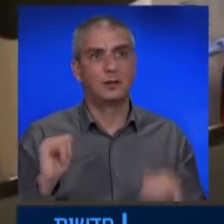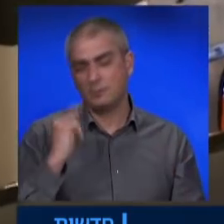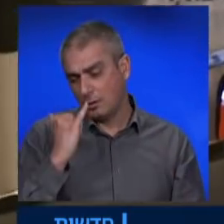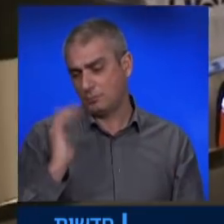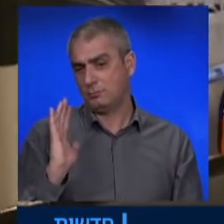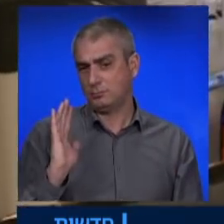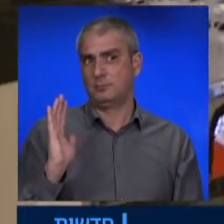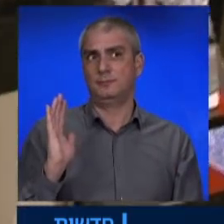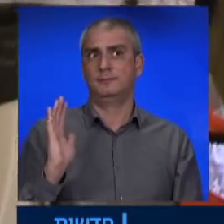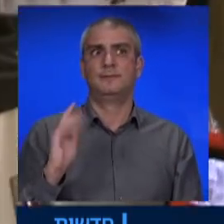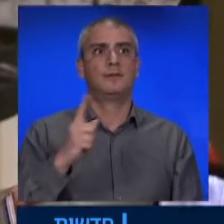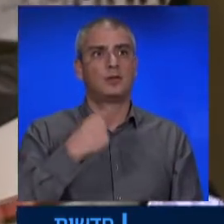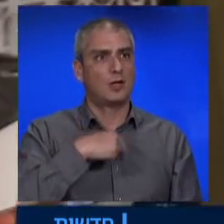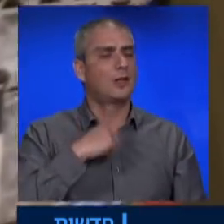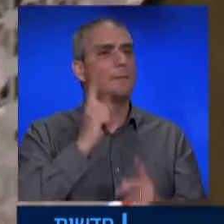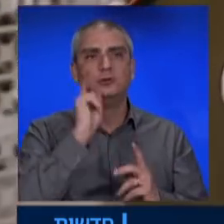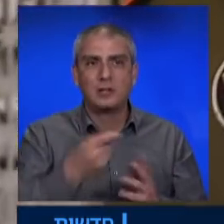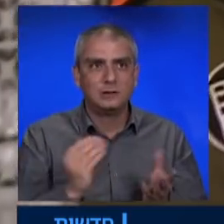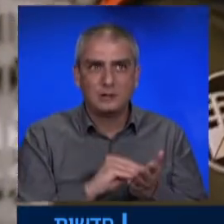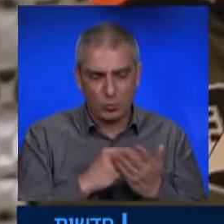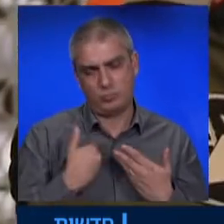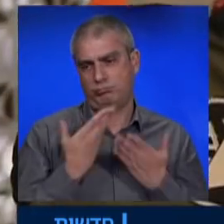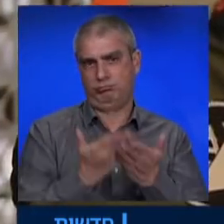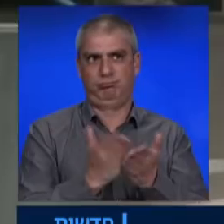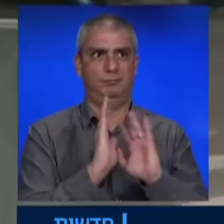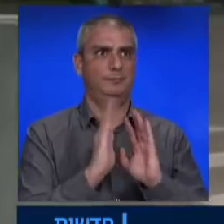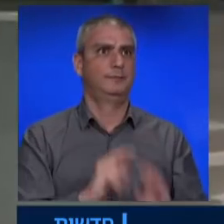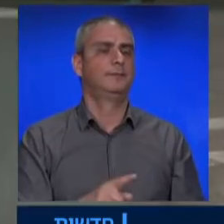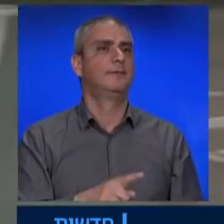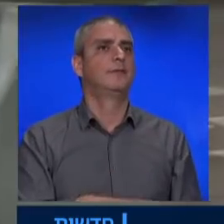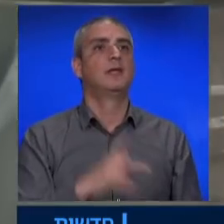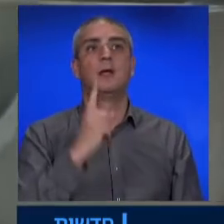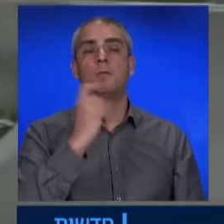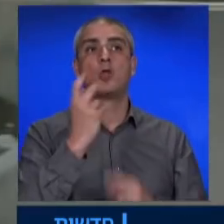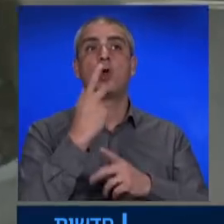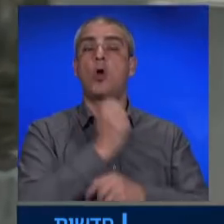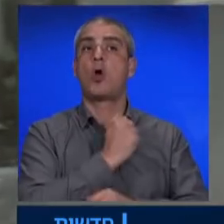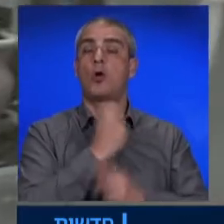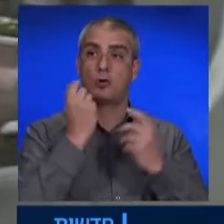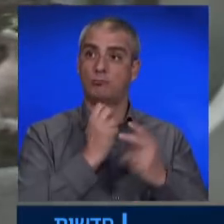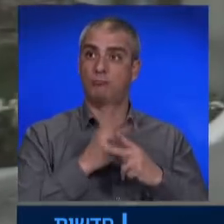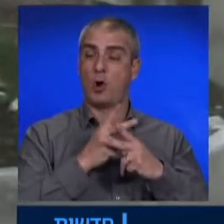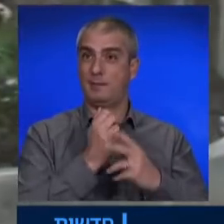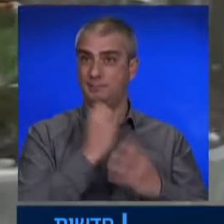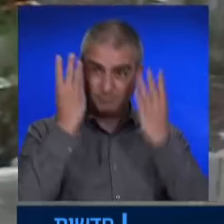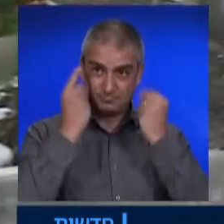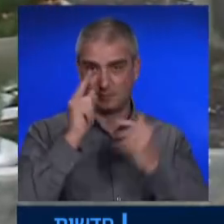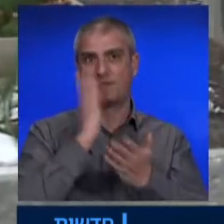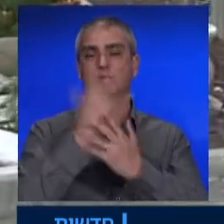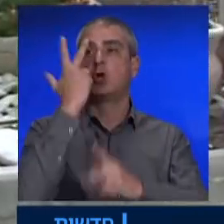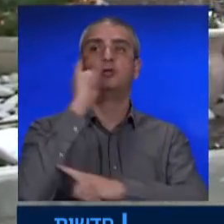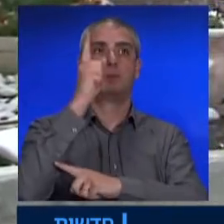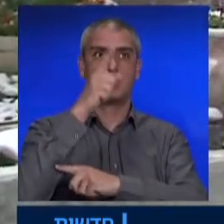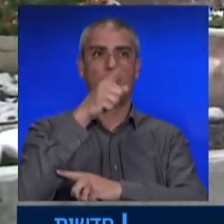כן. יפה. אנחנו פה לכל מה שאתה צריך. ביממה החולפת נקלטו מאות חולים חרדיים בשלושה בתי מלון בצפון. כנער לוי